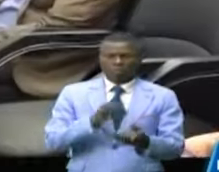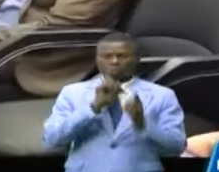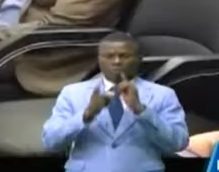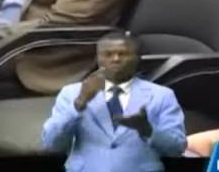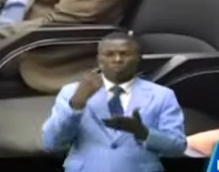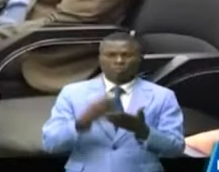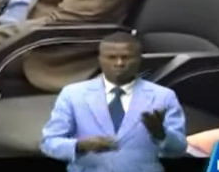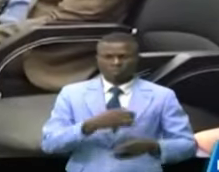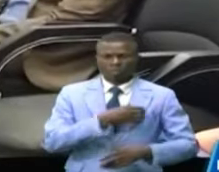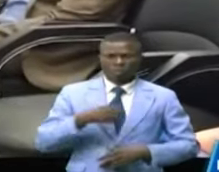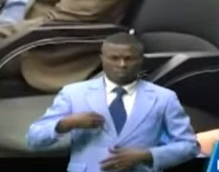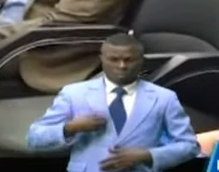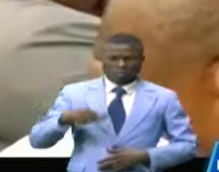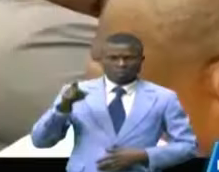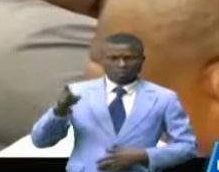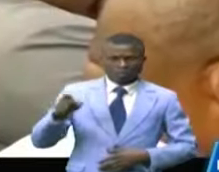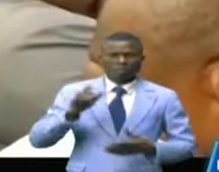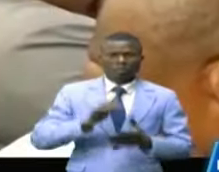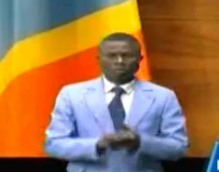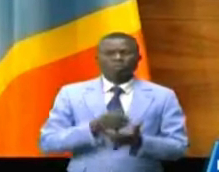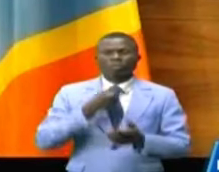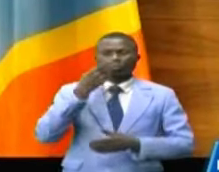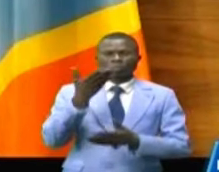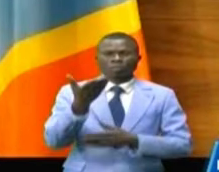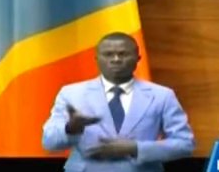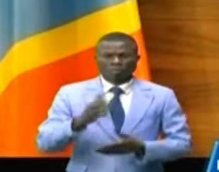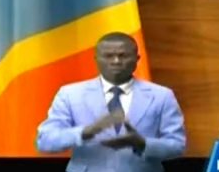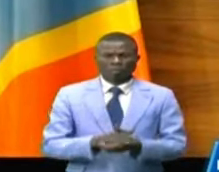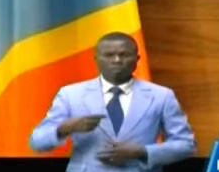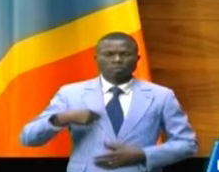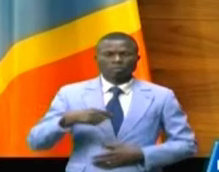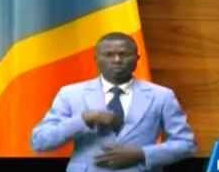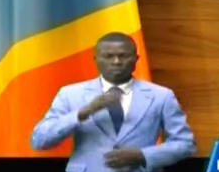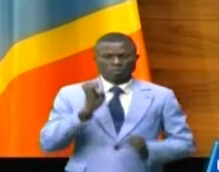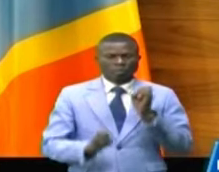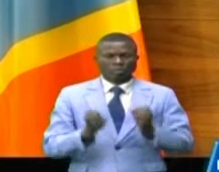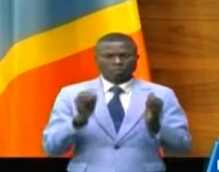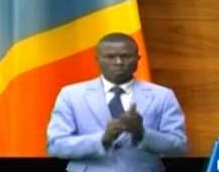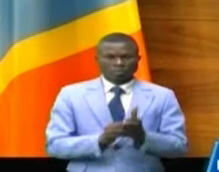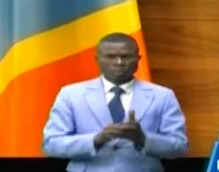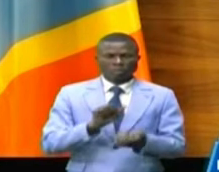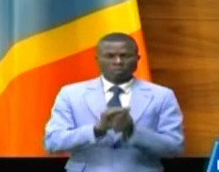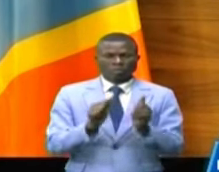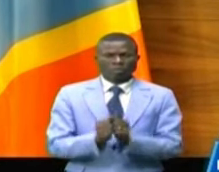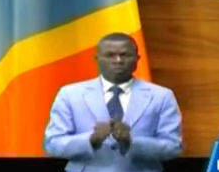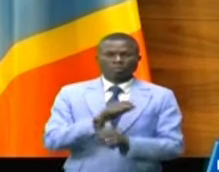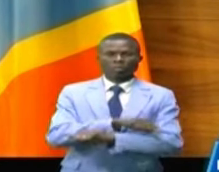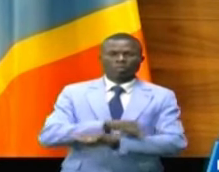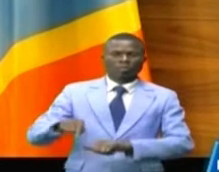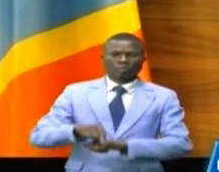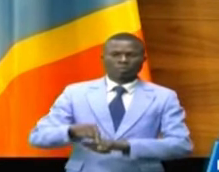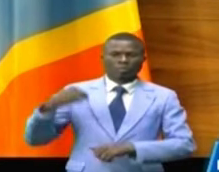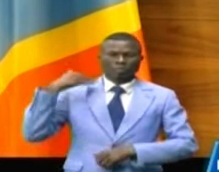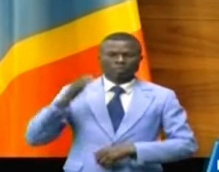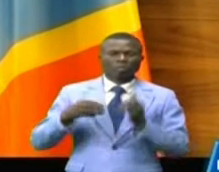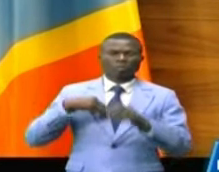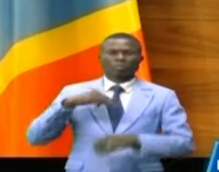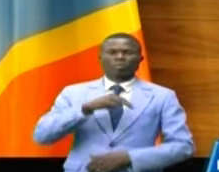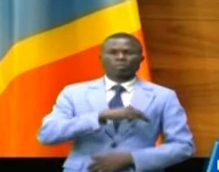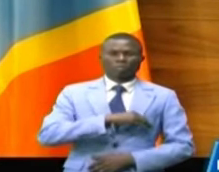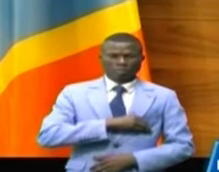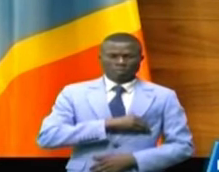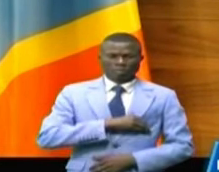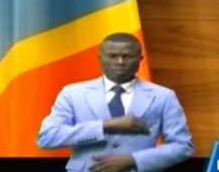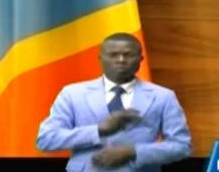échanges, Mme Notema Tipwadia s'explique. Nous évaluons également le cadre juridique de l'État membre en